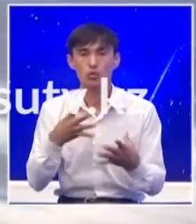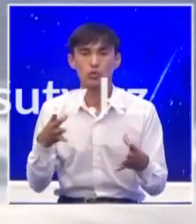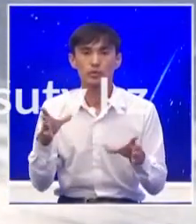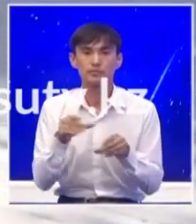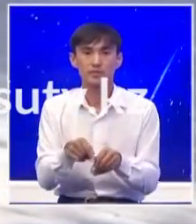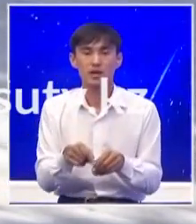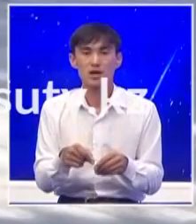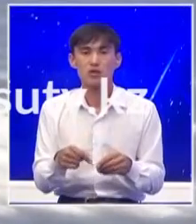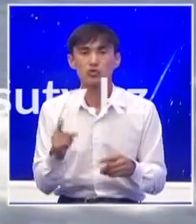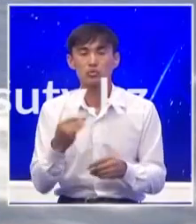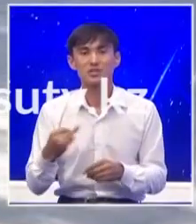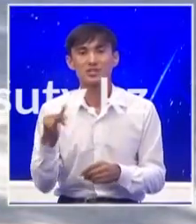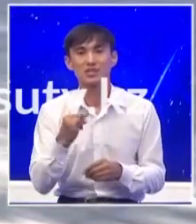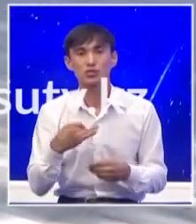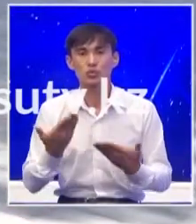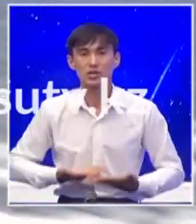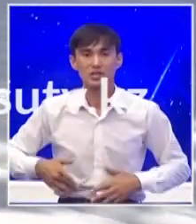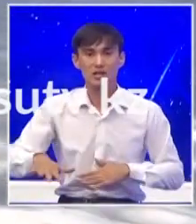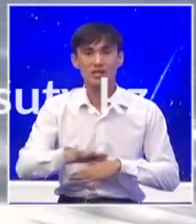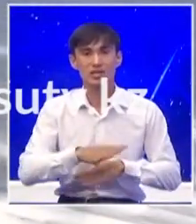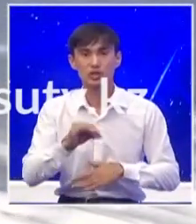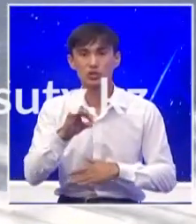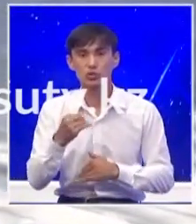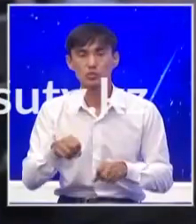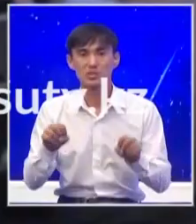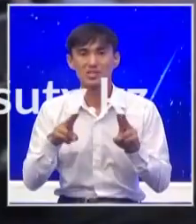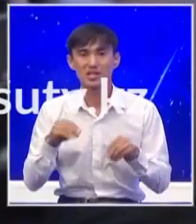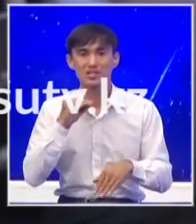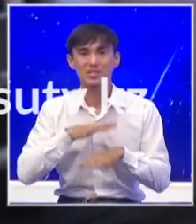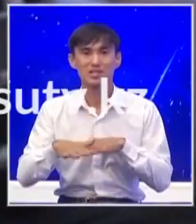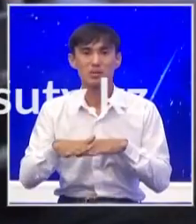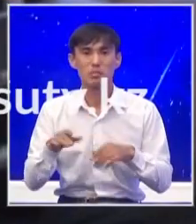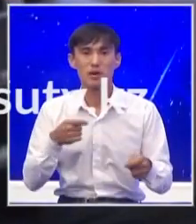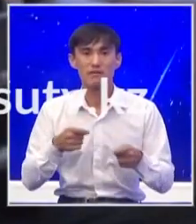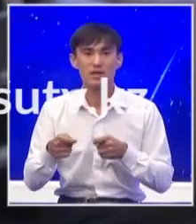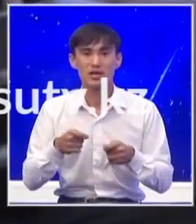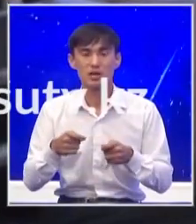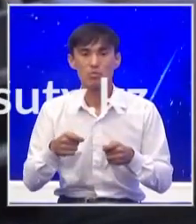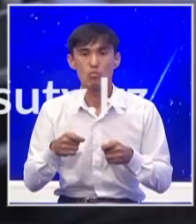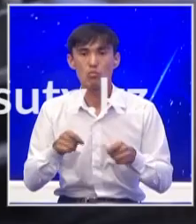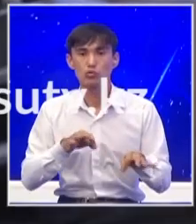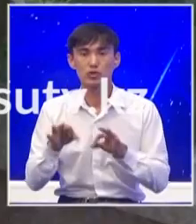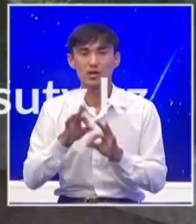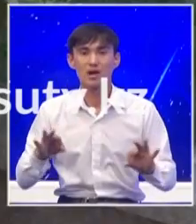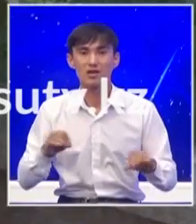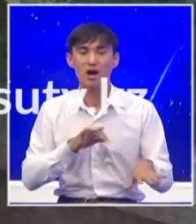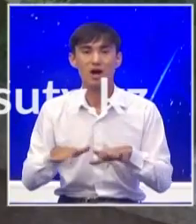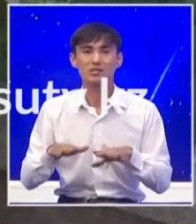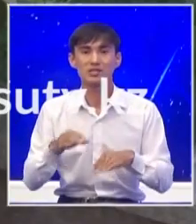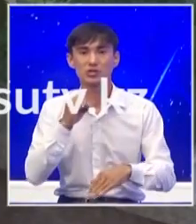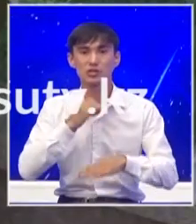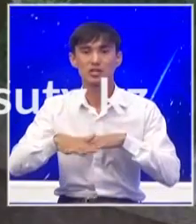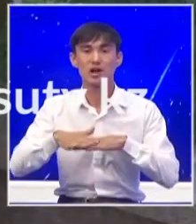чтобы вызвать к ней интерес у населения ЖТСУ, специалисты центра провели необычную музыкальную акцию на одной из центральных улиц